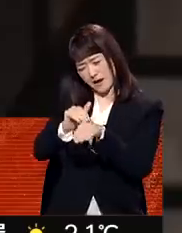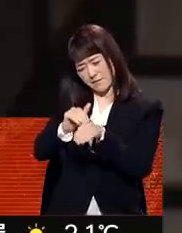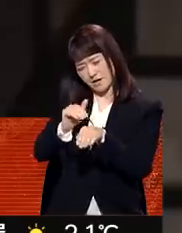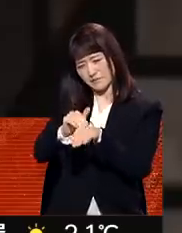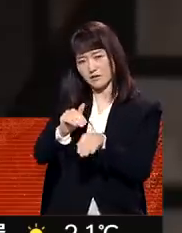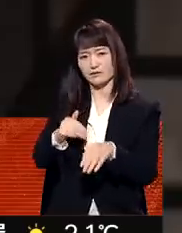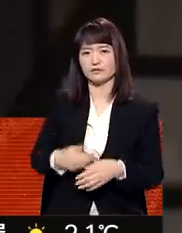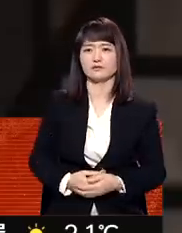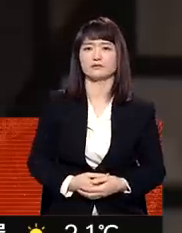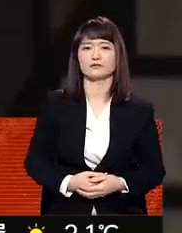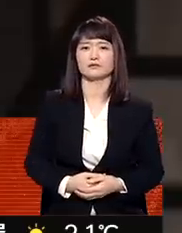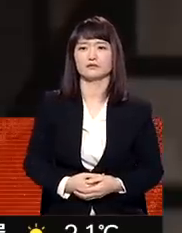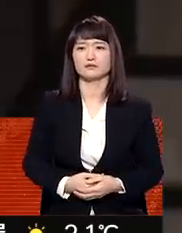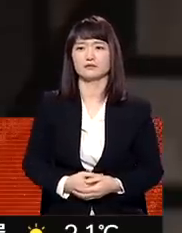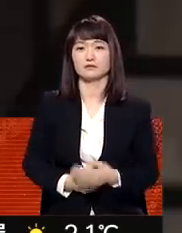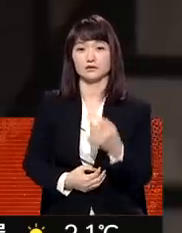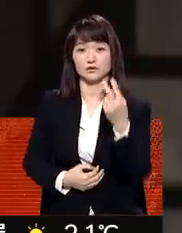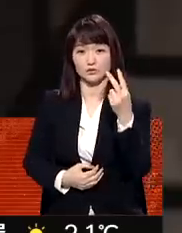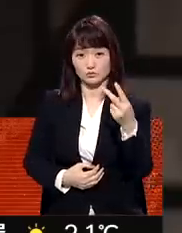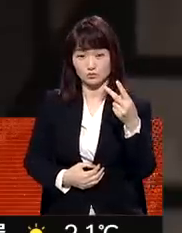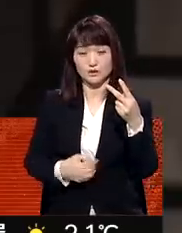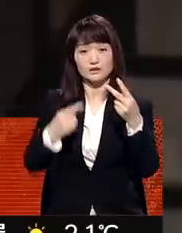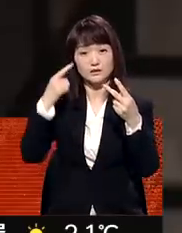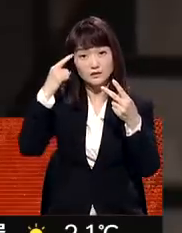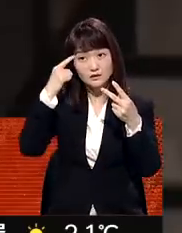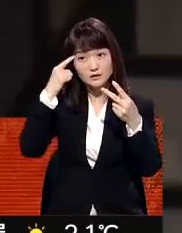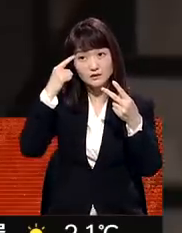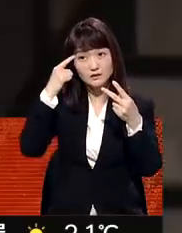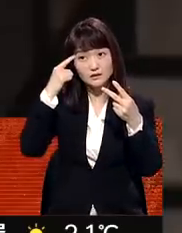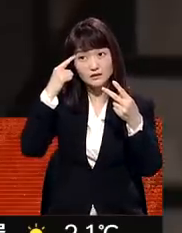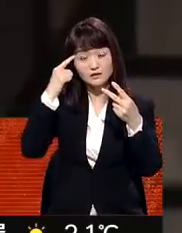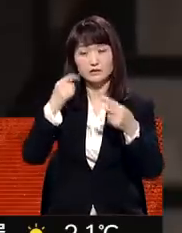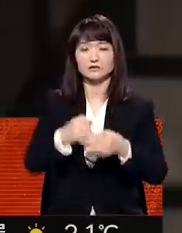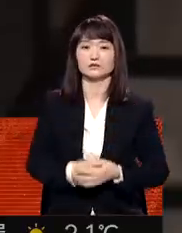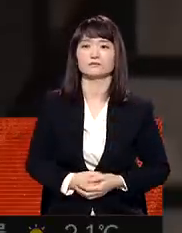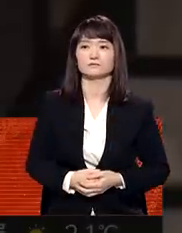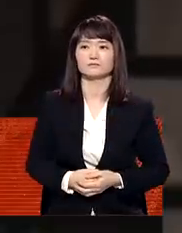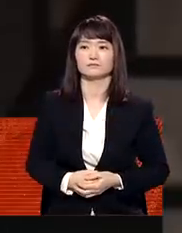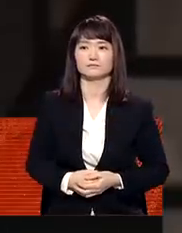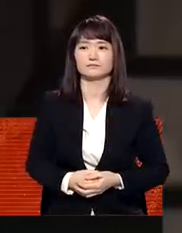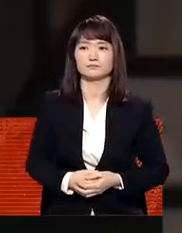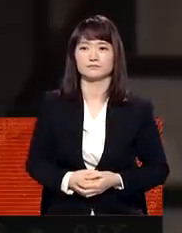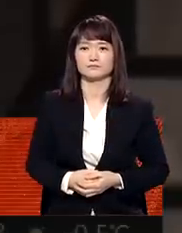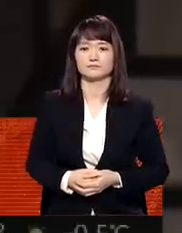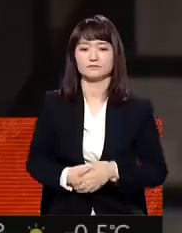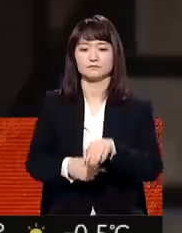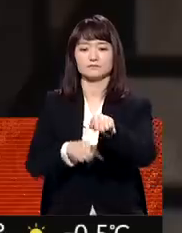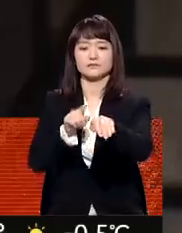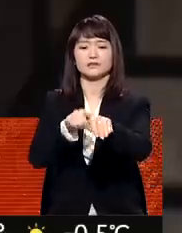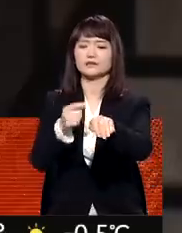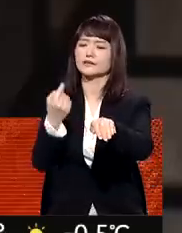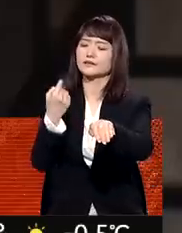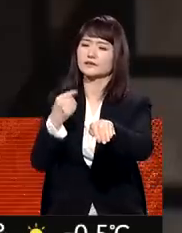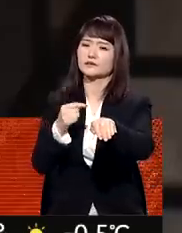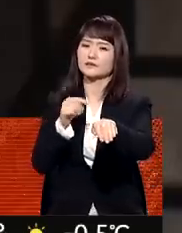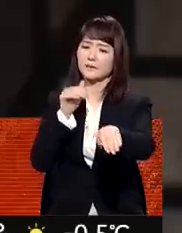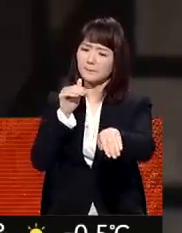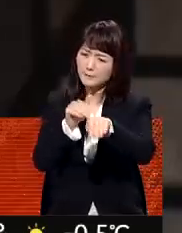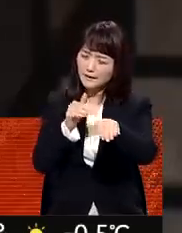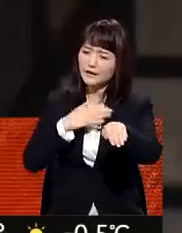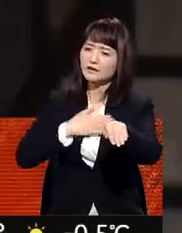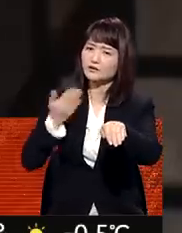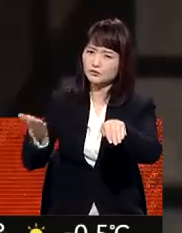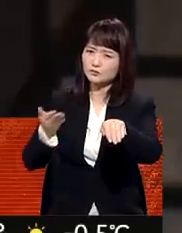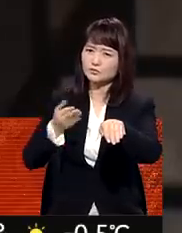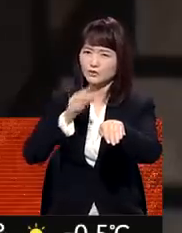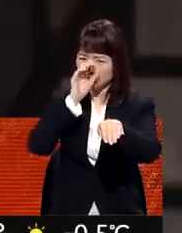사실 저 상황에서 두 가지 생각을 할 수 있겠죠 저 차가 먼저 좀 뒤에 어떤 사고 났다는 걸 좀 알려 줬으면 좋았다라는게 첫 번째고